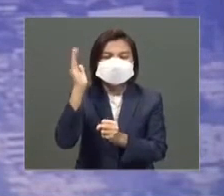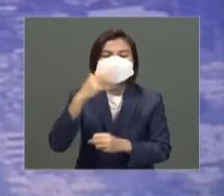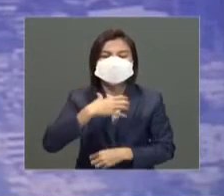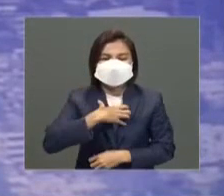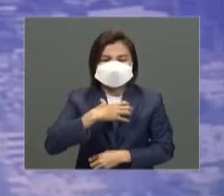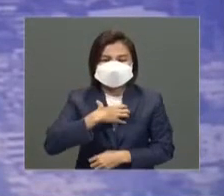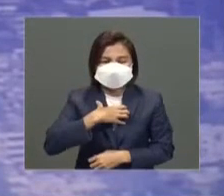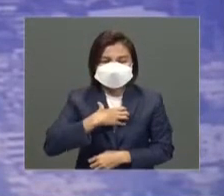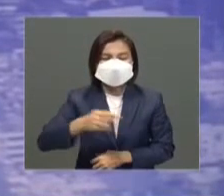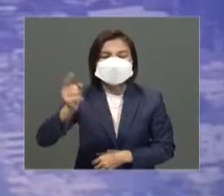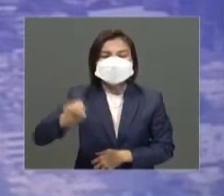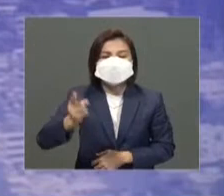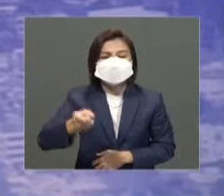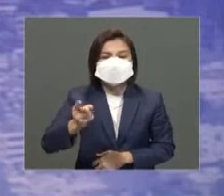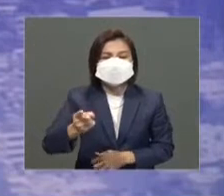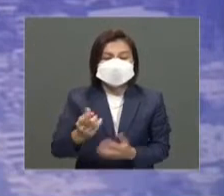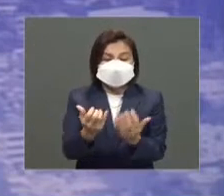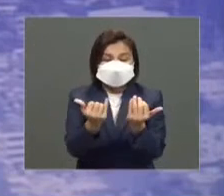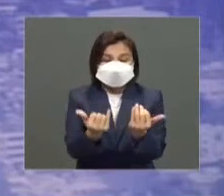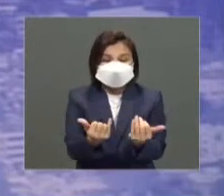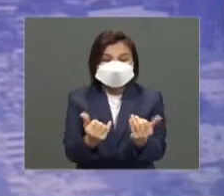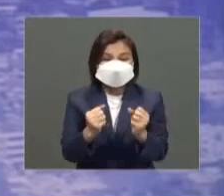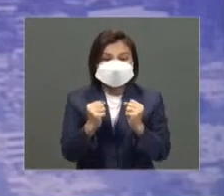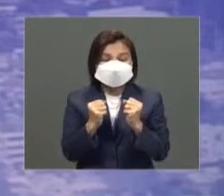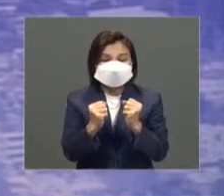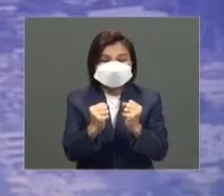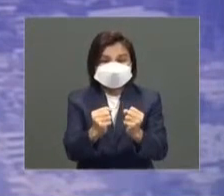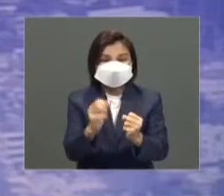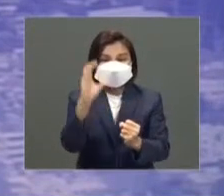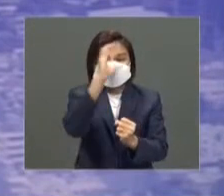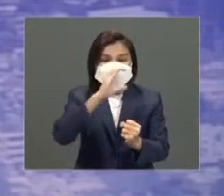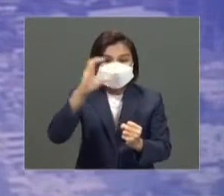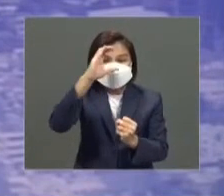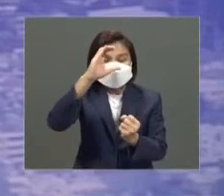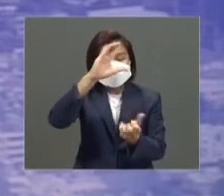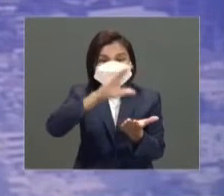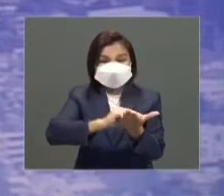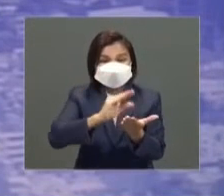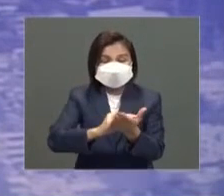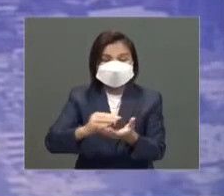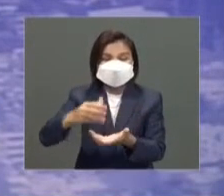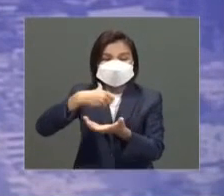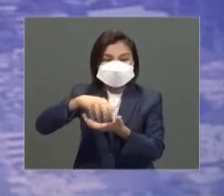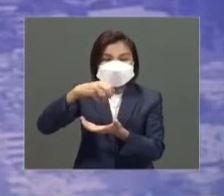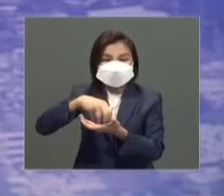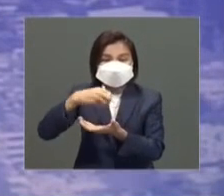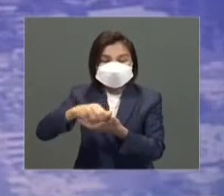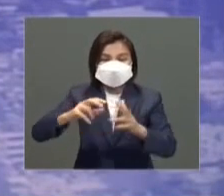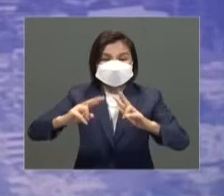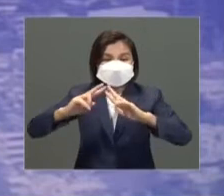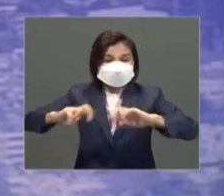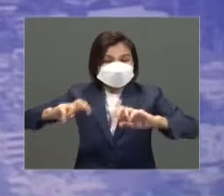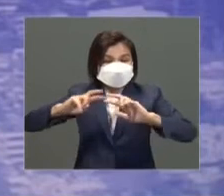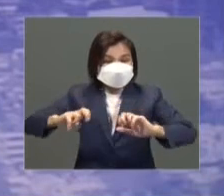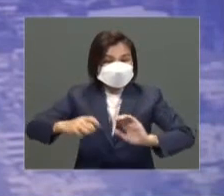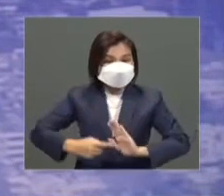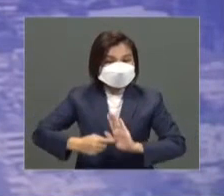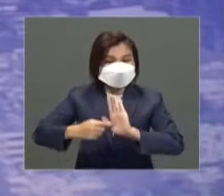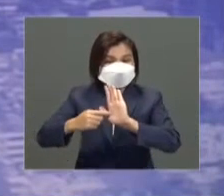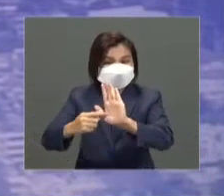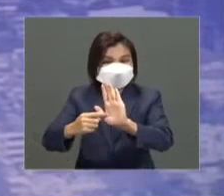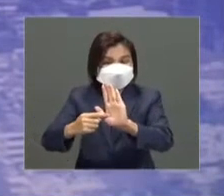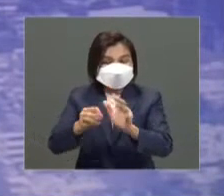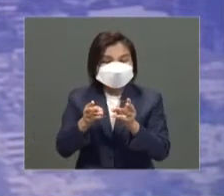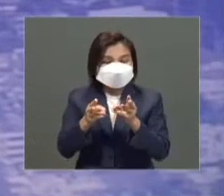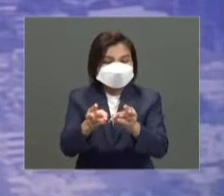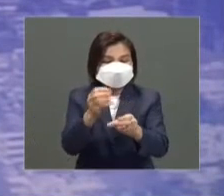เป็นประจำนะครับซึ่งณตอนนี้ก็พยายามที่จะหาข้อมูลชุดที่จะนำเสนอแล้วก็เป็นการวิเคราะห์เพื่อ นำไปสู่ทิศท